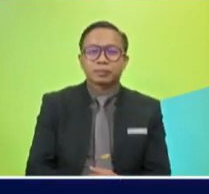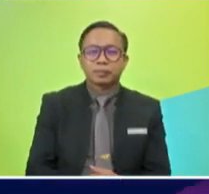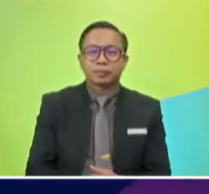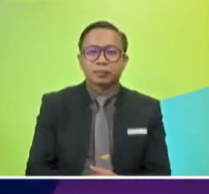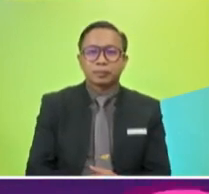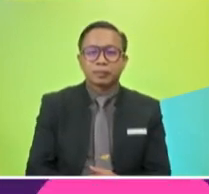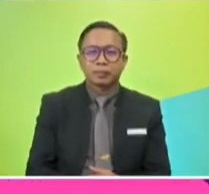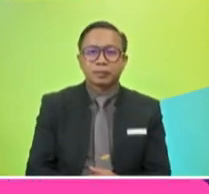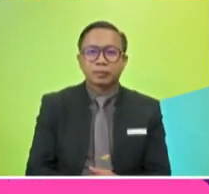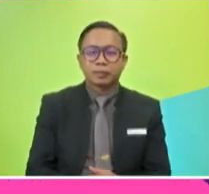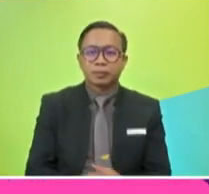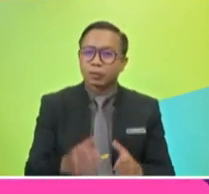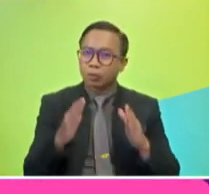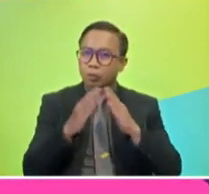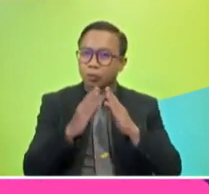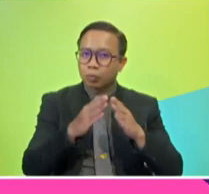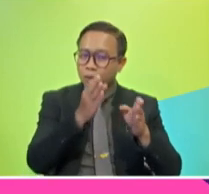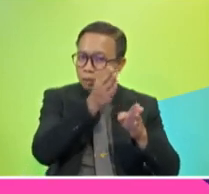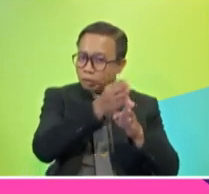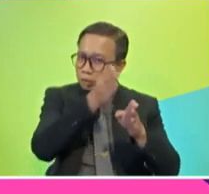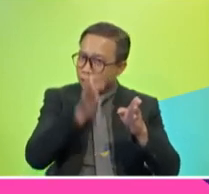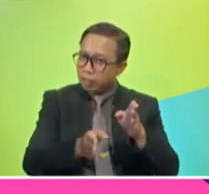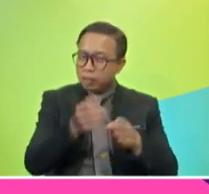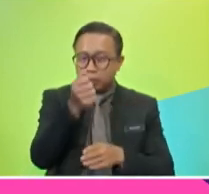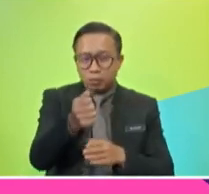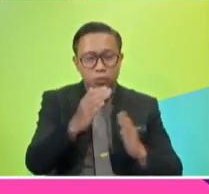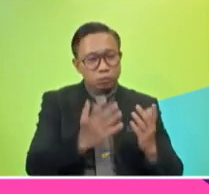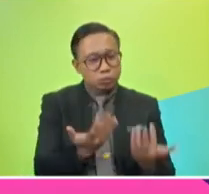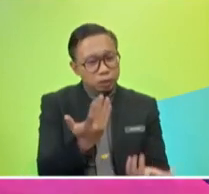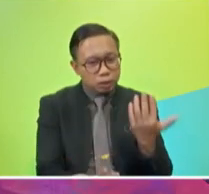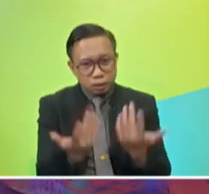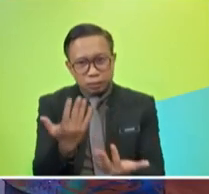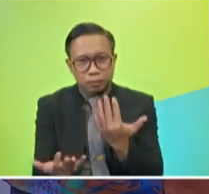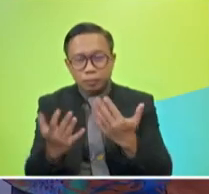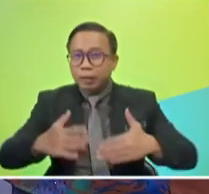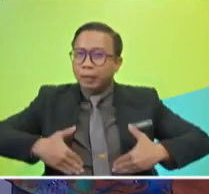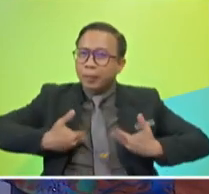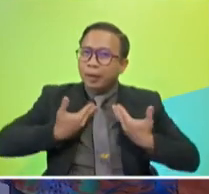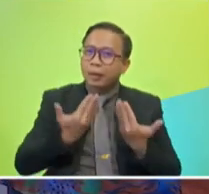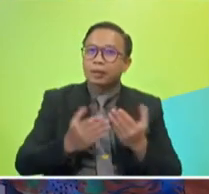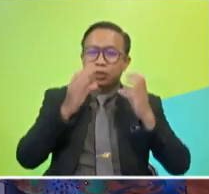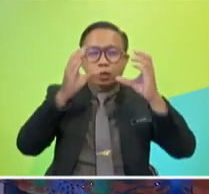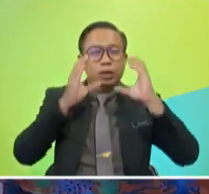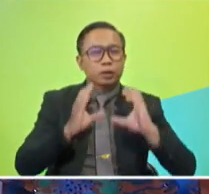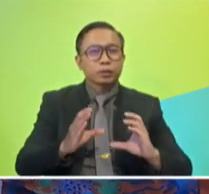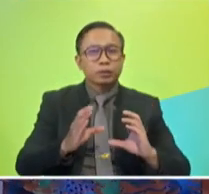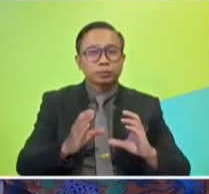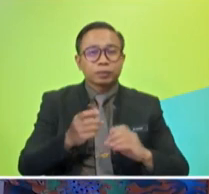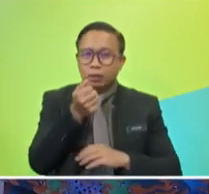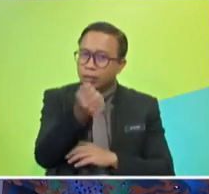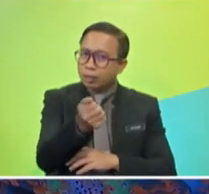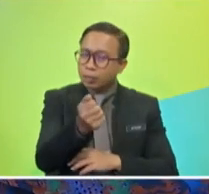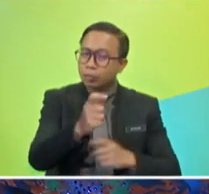di rumah jiren kamu terbakar Oke Bagaimanakah cara kamu